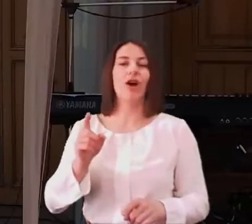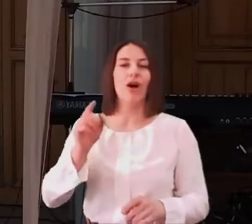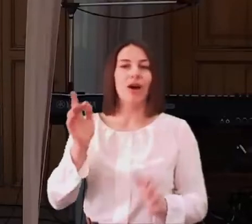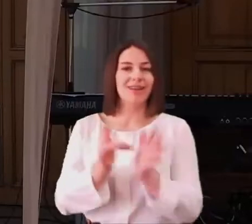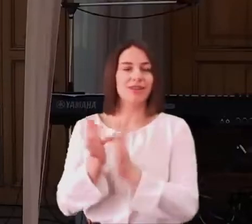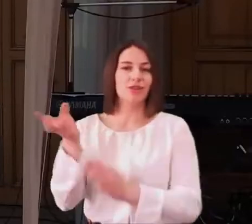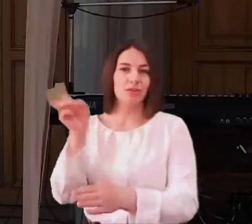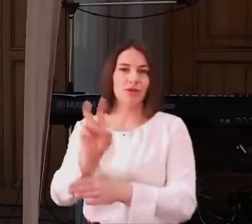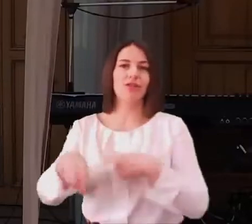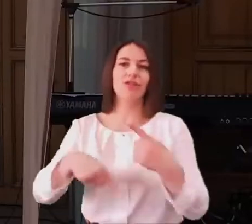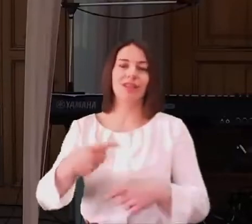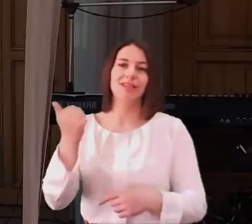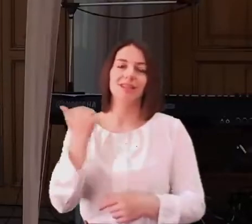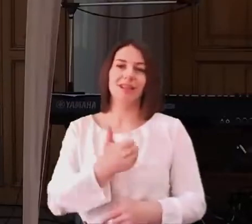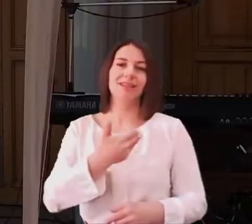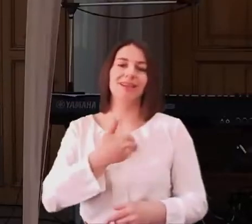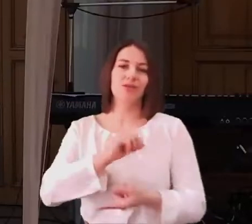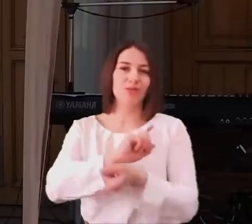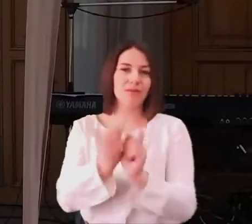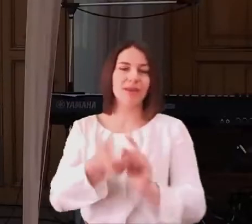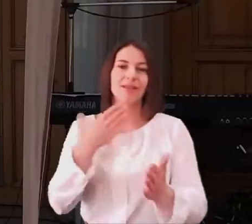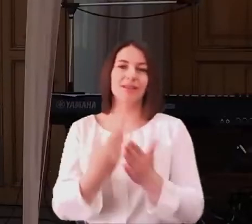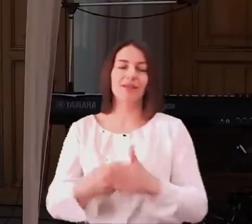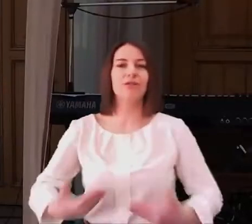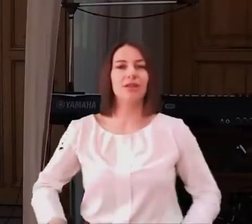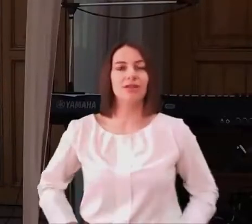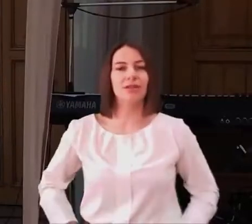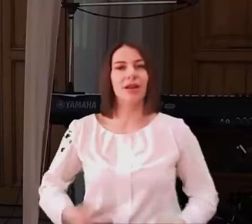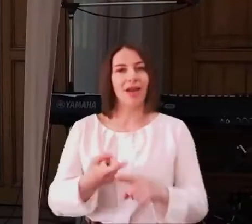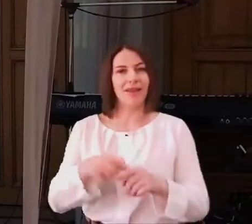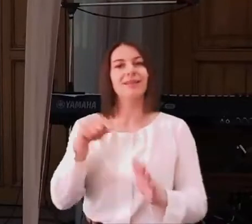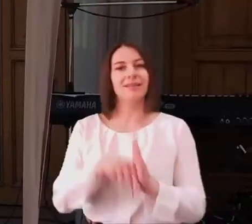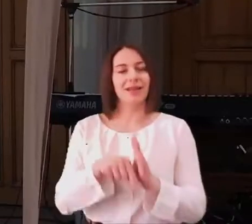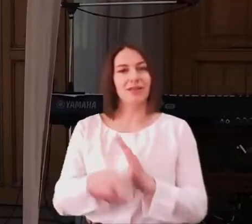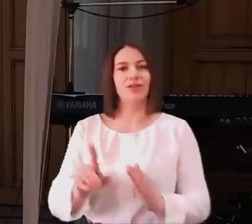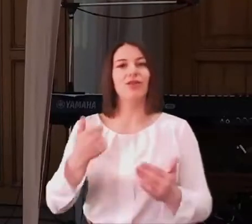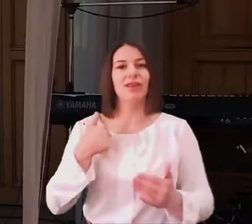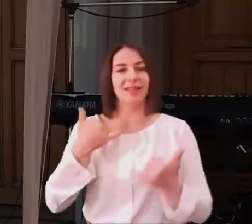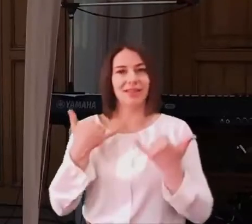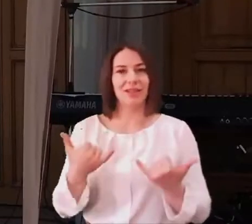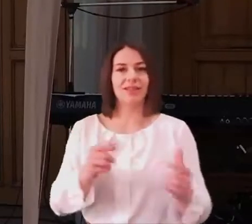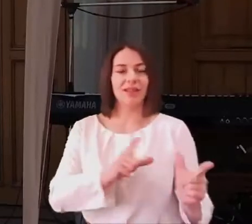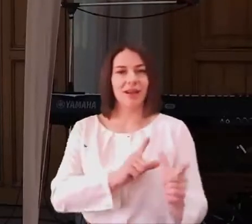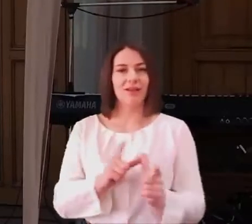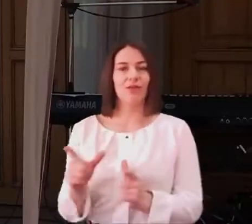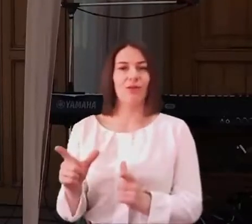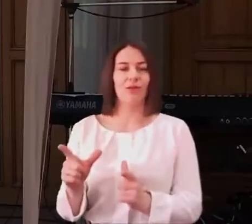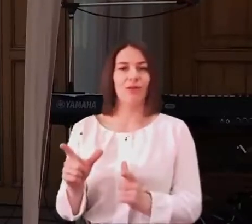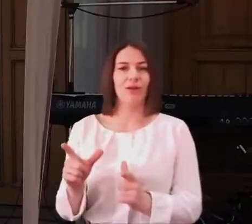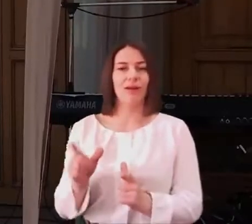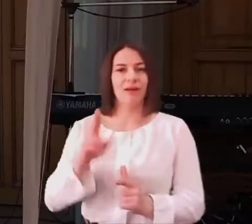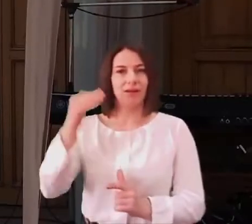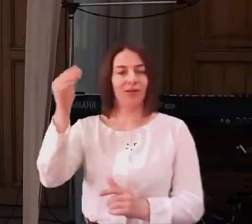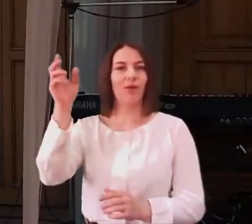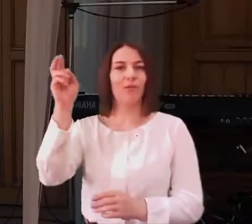свою жизнь, то значит ли это, что я сейчас готов к его пришествию? Если мне так резко и так много